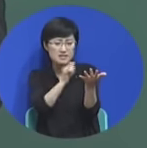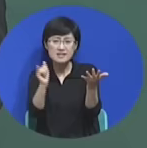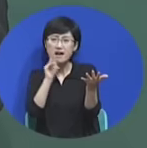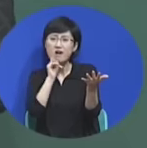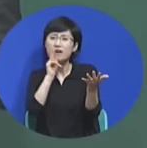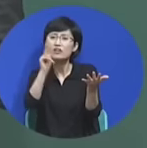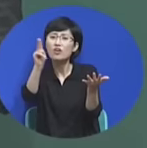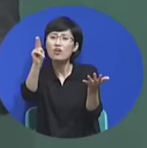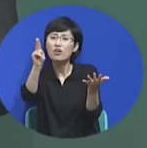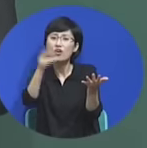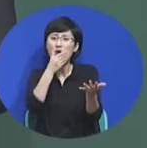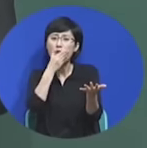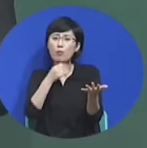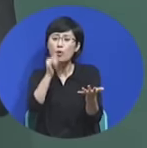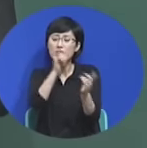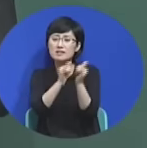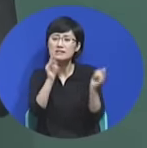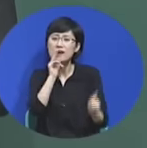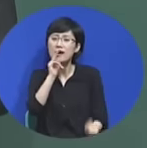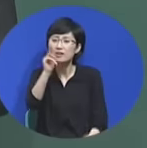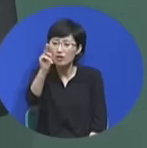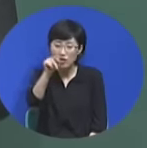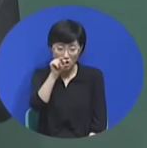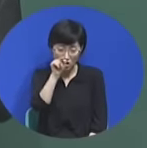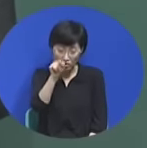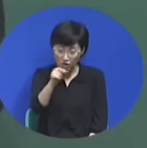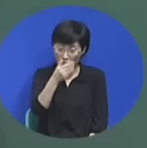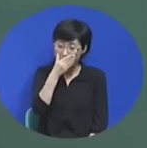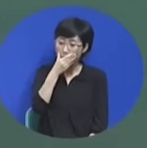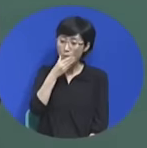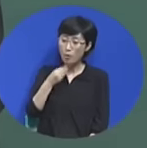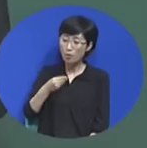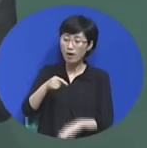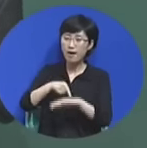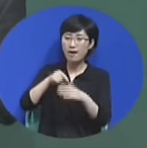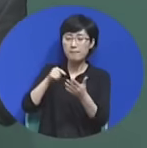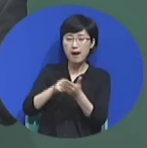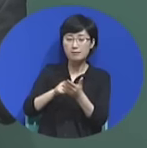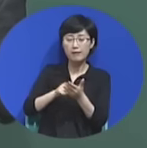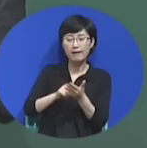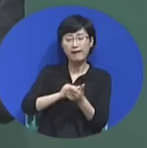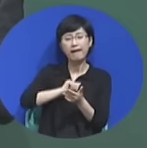你会这样的。 심령이 가난하고 애통하게 되면 복이 오는 게 아니라.